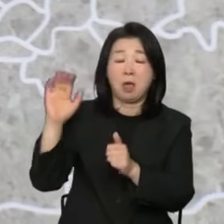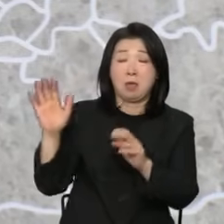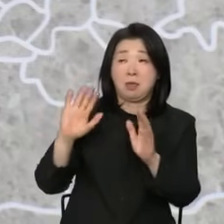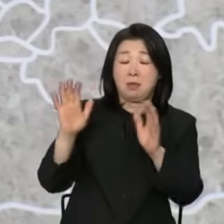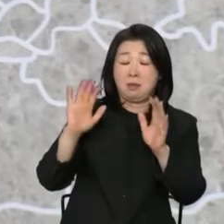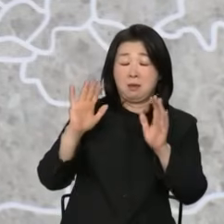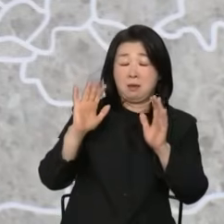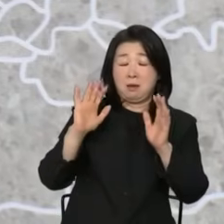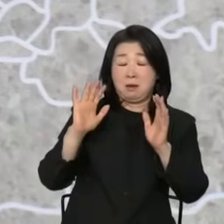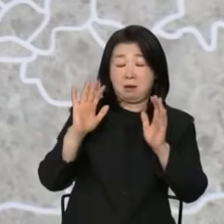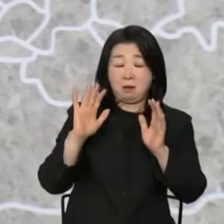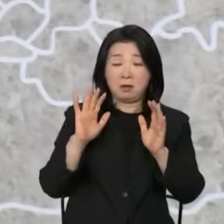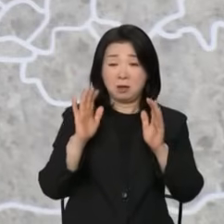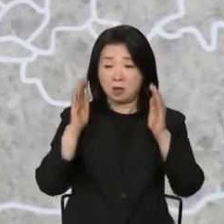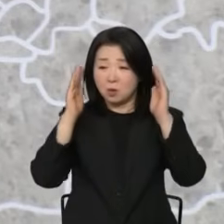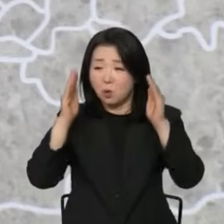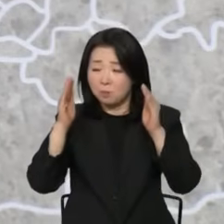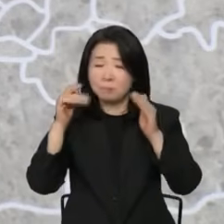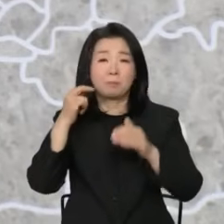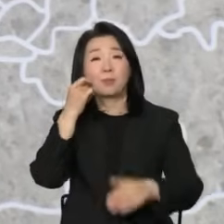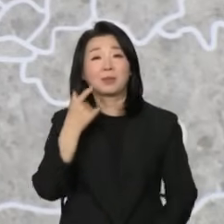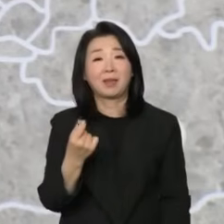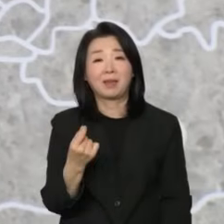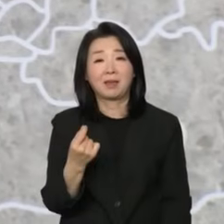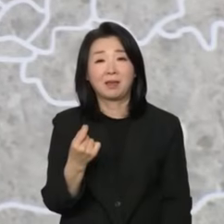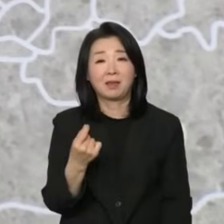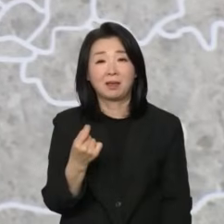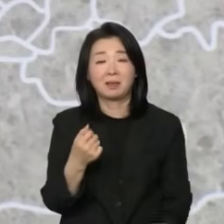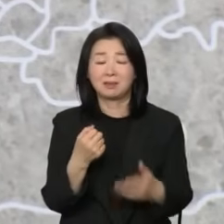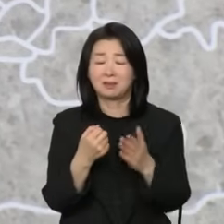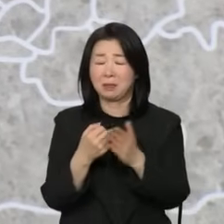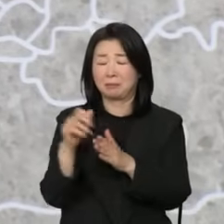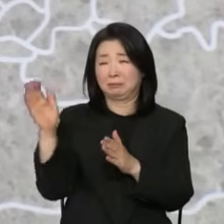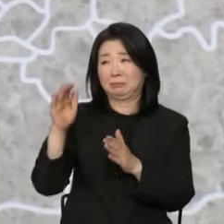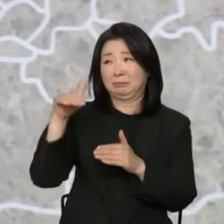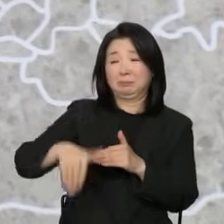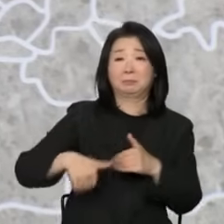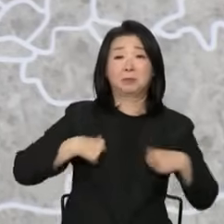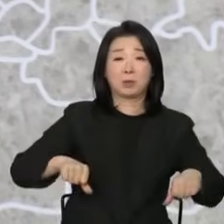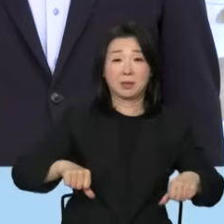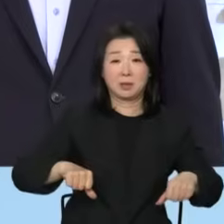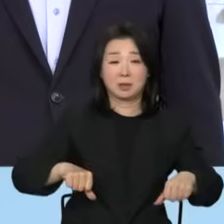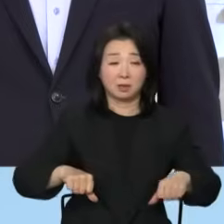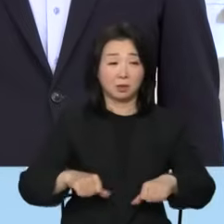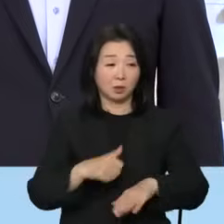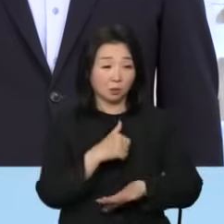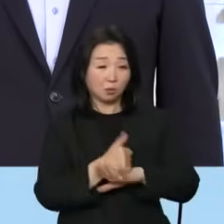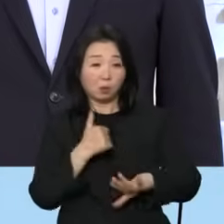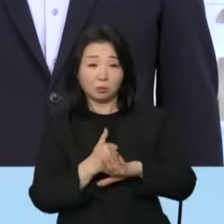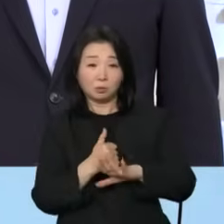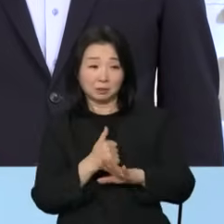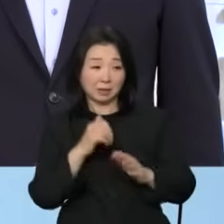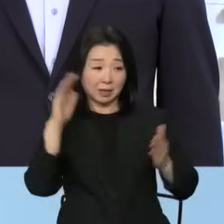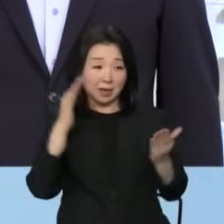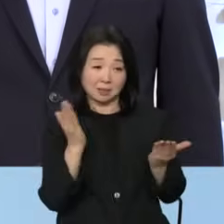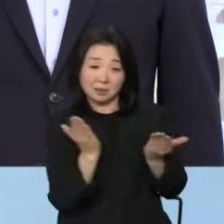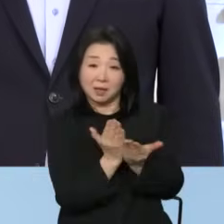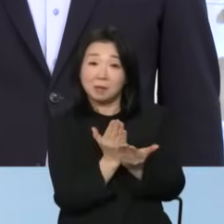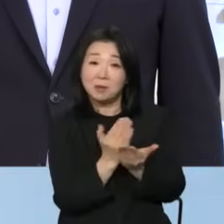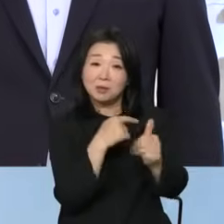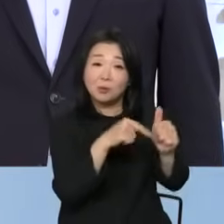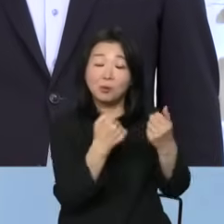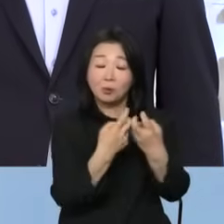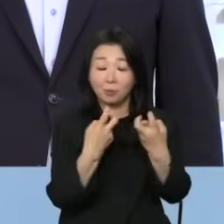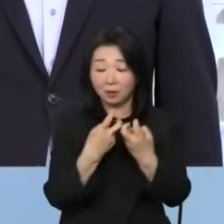뭐 조는 경우도 있고 그래서 어떻게 하면 학생 수준에 맞는 교육을 할 것인가 해서 AI가